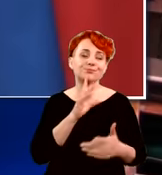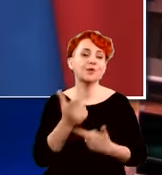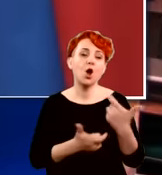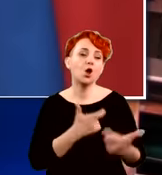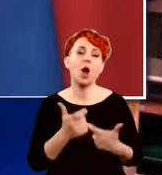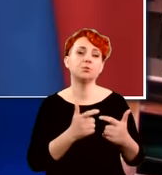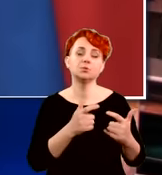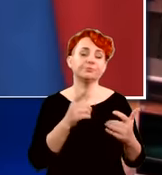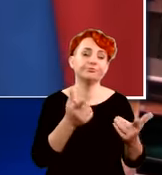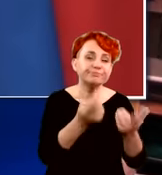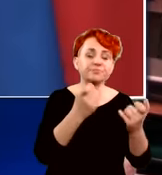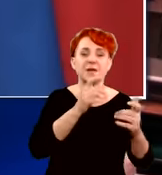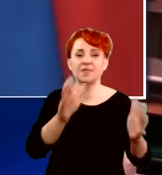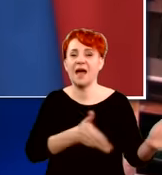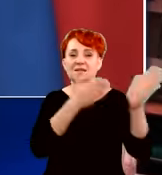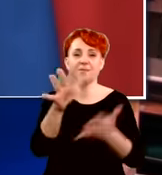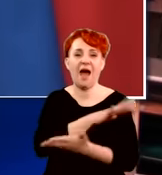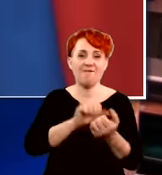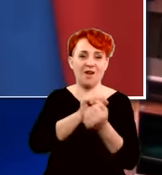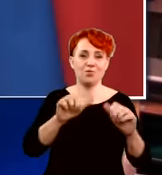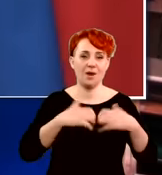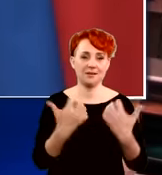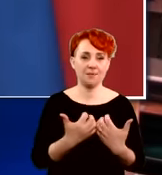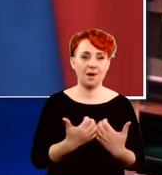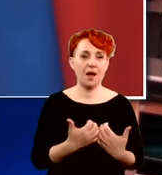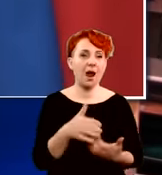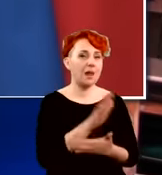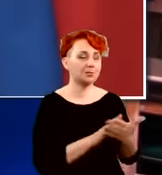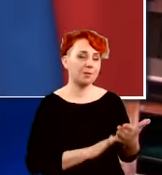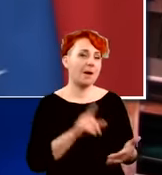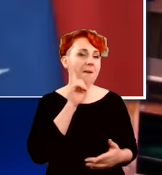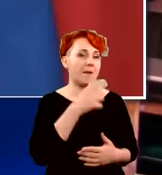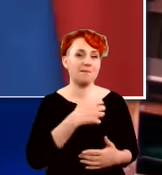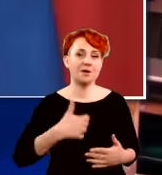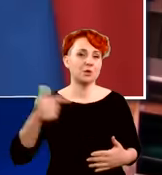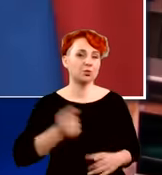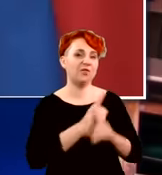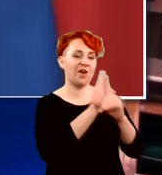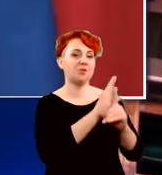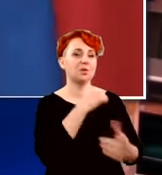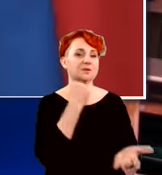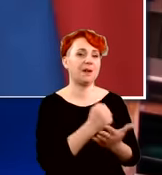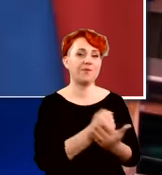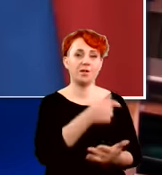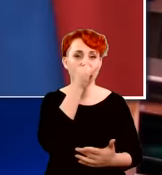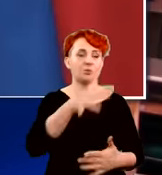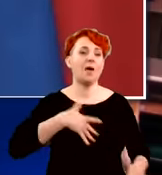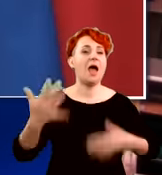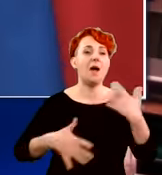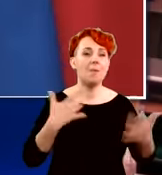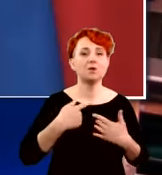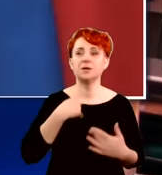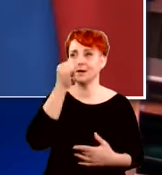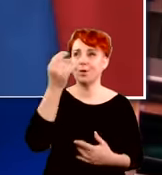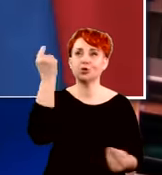kolejnej awantury w Sejmie, bo widzimy... No, ale tak, przepraszam, pan marszałek tak. musi działać zgodnie z prawem. On się nie może kierować emocjami, on nie może myśleć, że